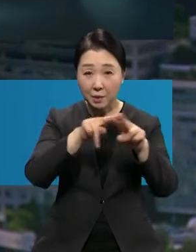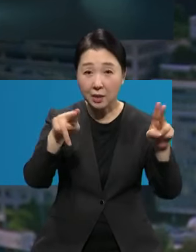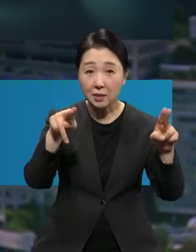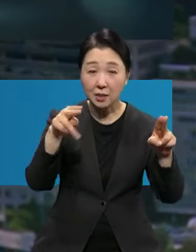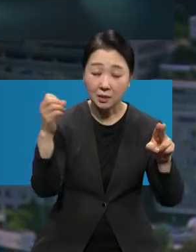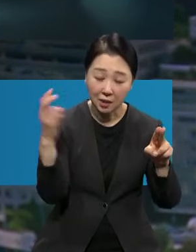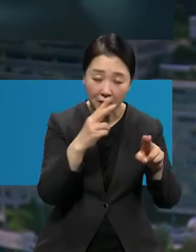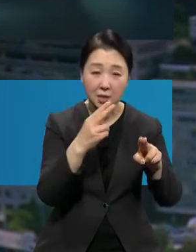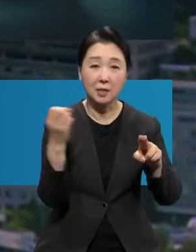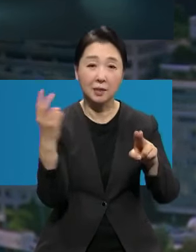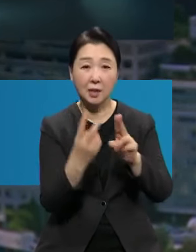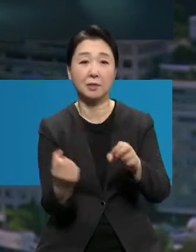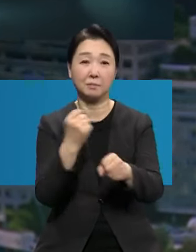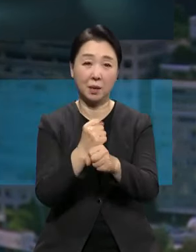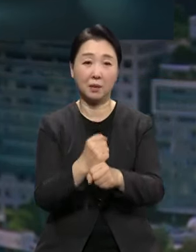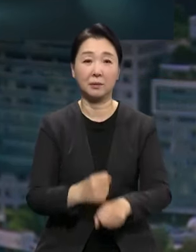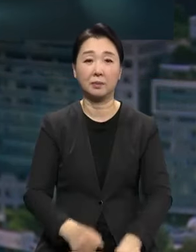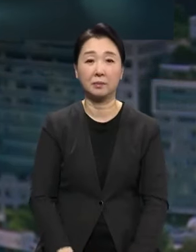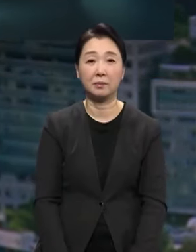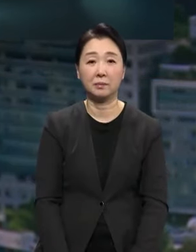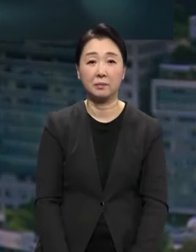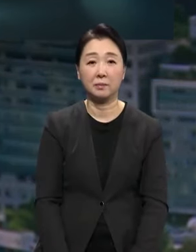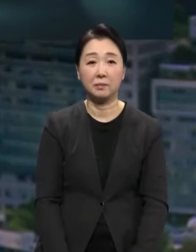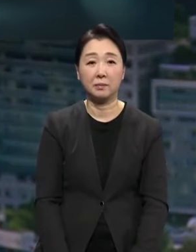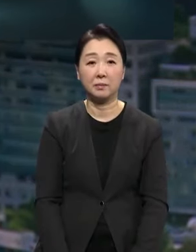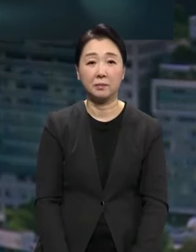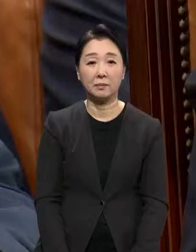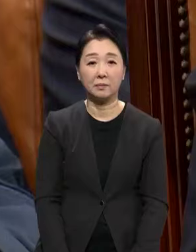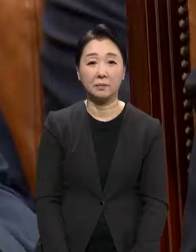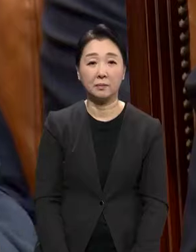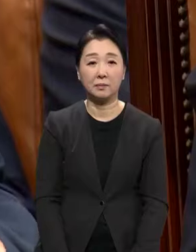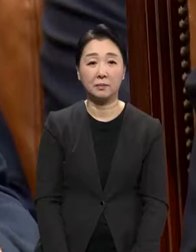해지했다가 재개통한 걸로 확인됐습니다. 유선희 기자입니다.